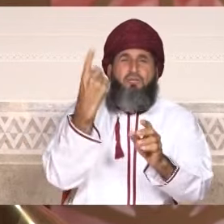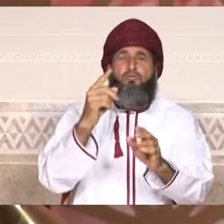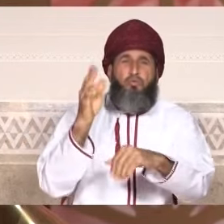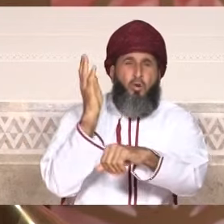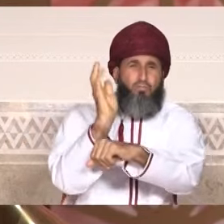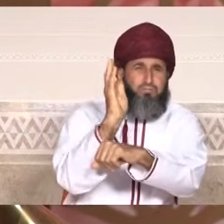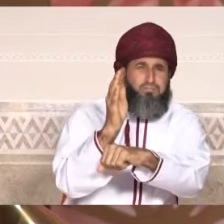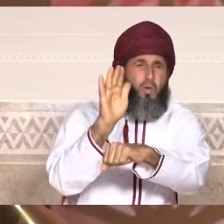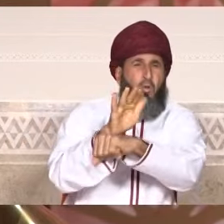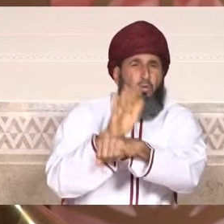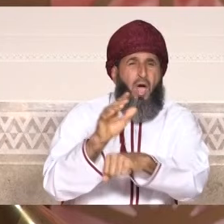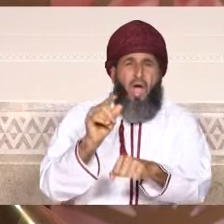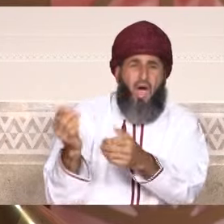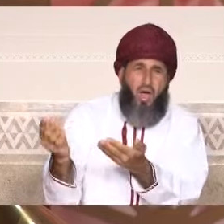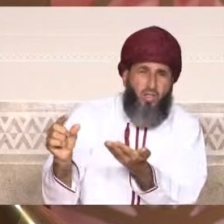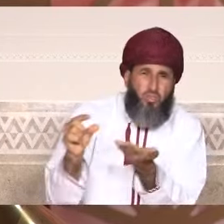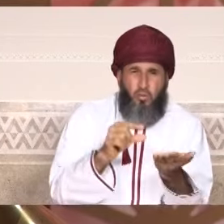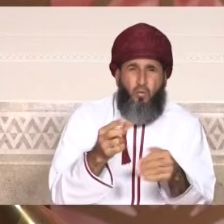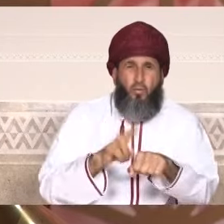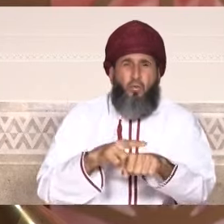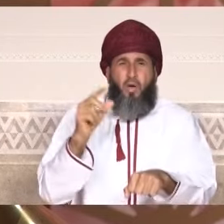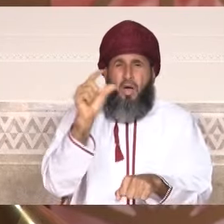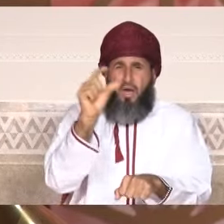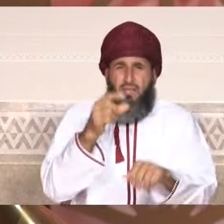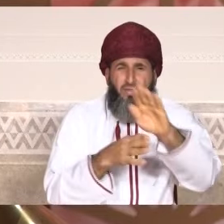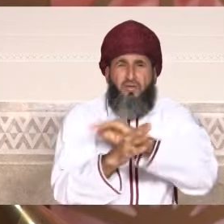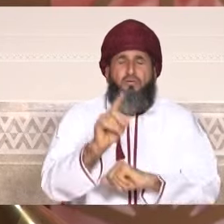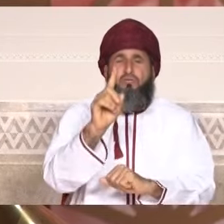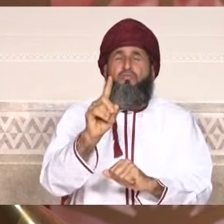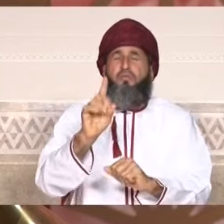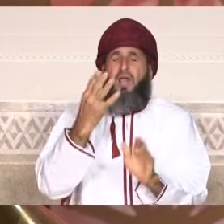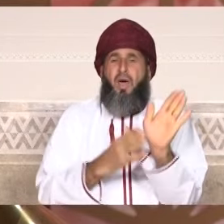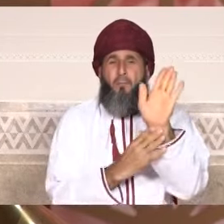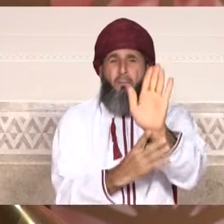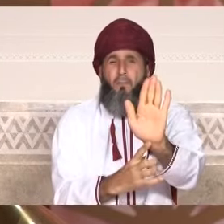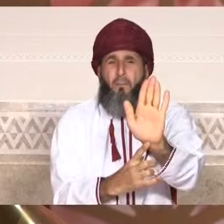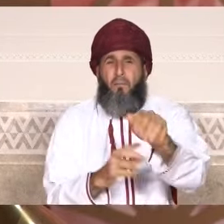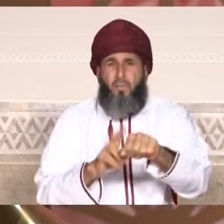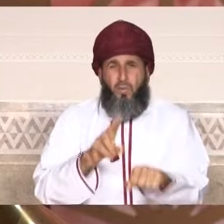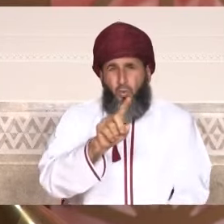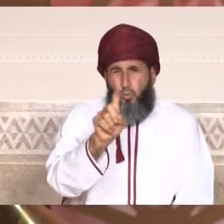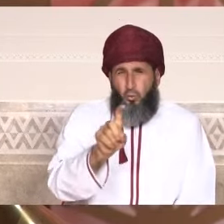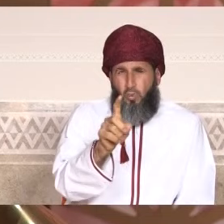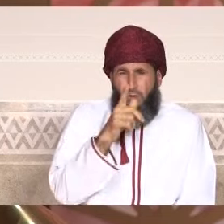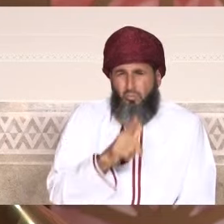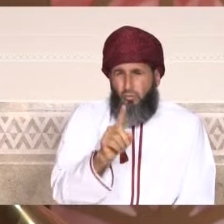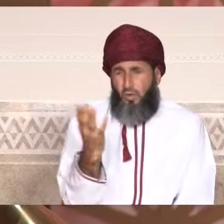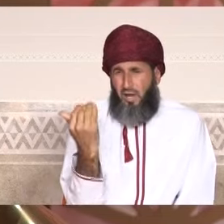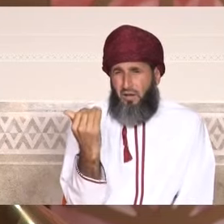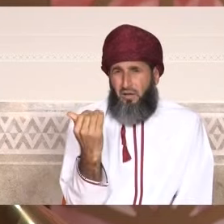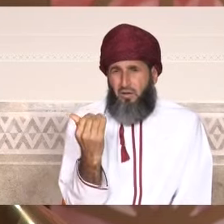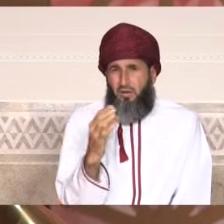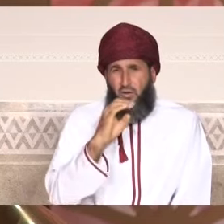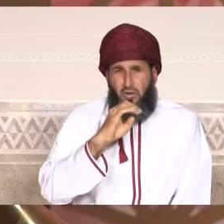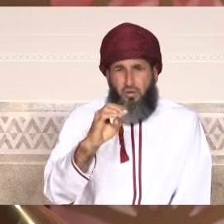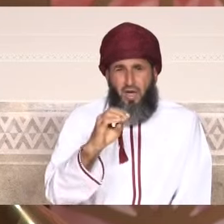إلى هذا الدين الحنيف ومكن لكم الحجة والبرهان. آمين يا رب. أما المسألة التي ذكرتها